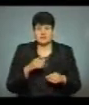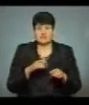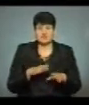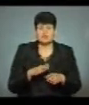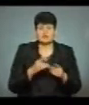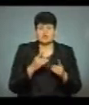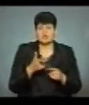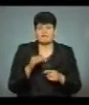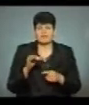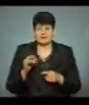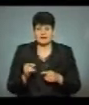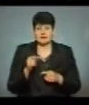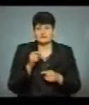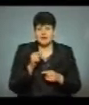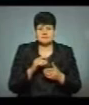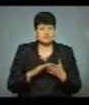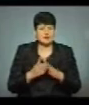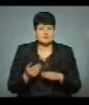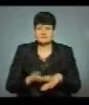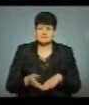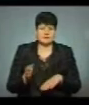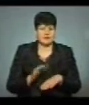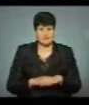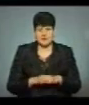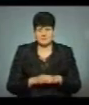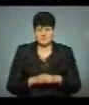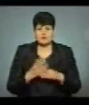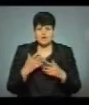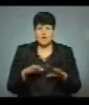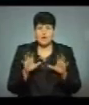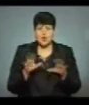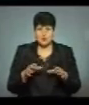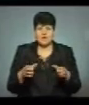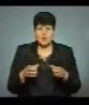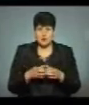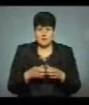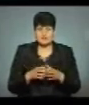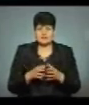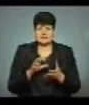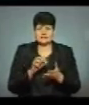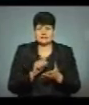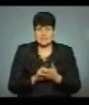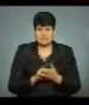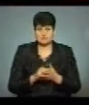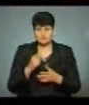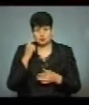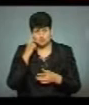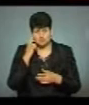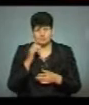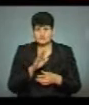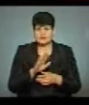Вигнанка. Горішній Вигнанці ситуація є складна, оскільки голова громади зайняв позицію не